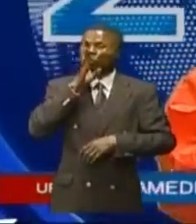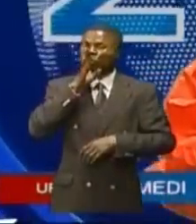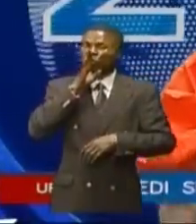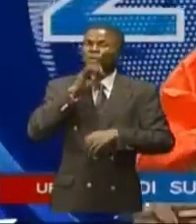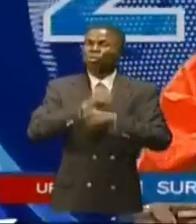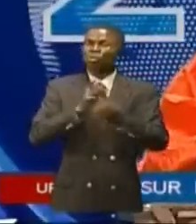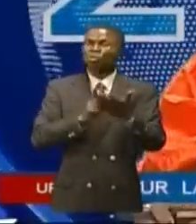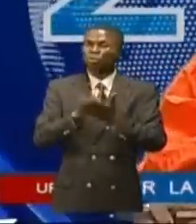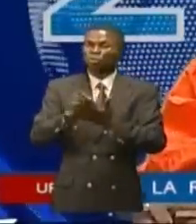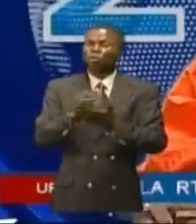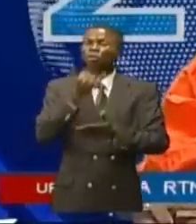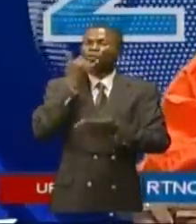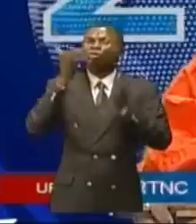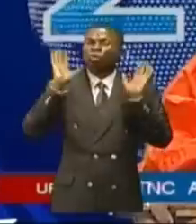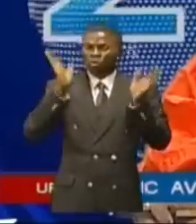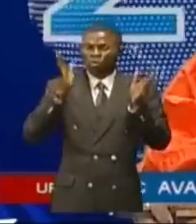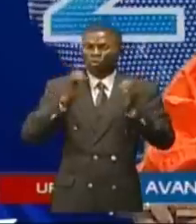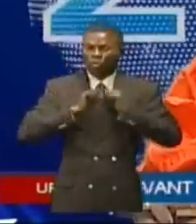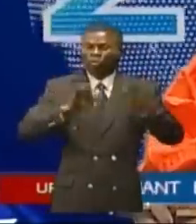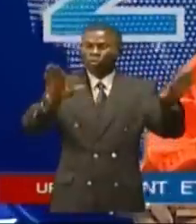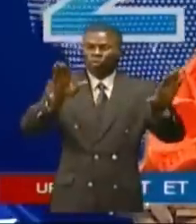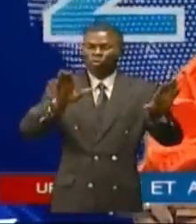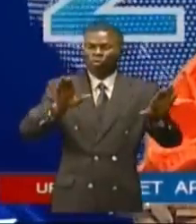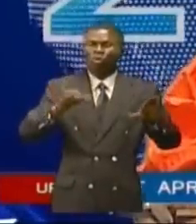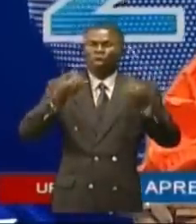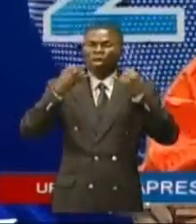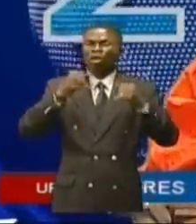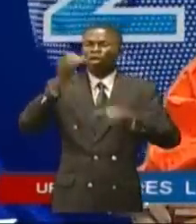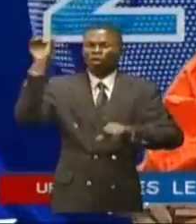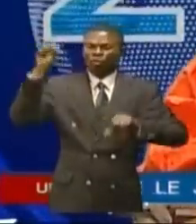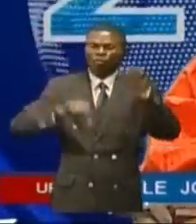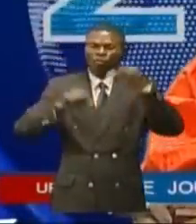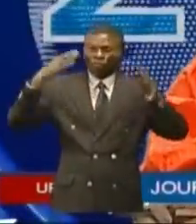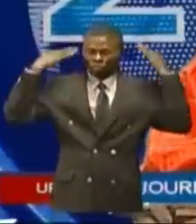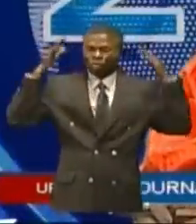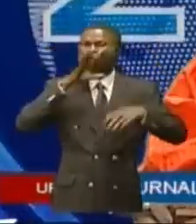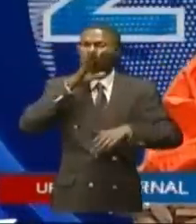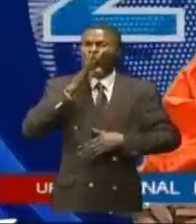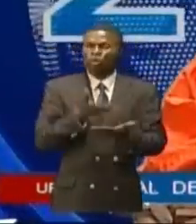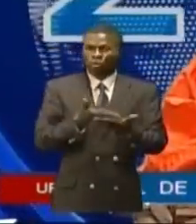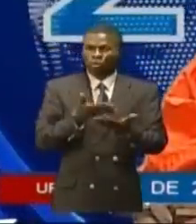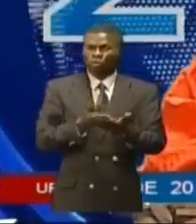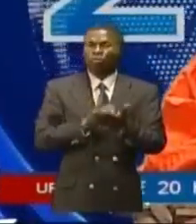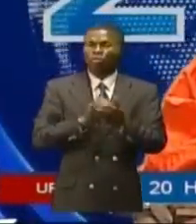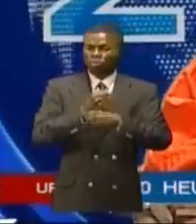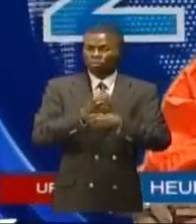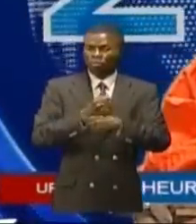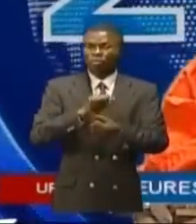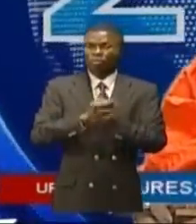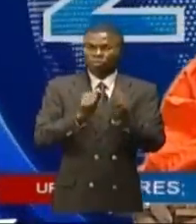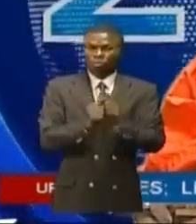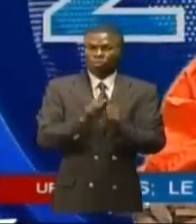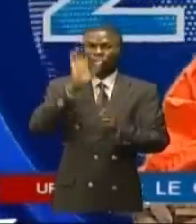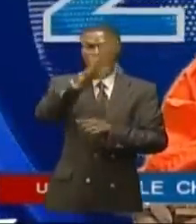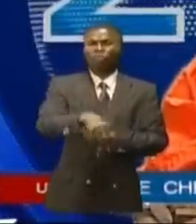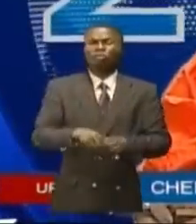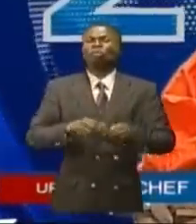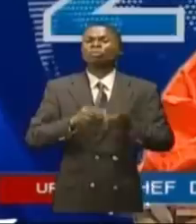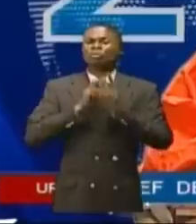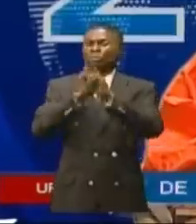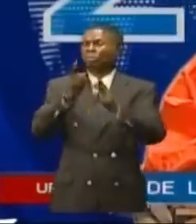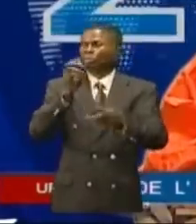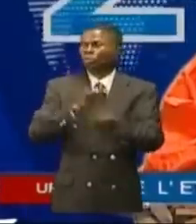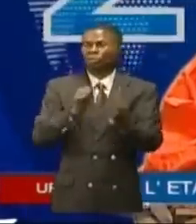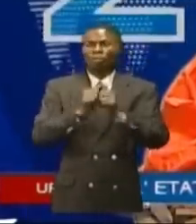droit l'infraction de propagation de faux bruits. Celle-ci consiste dans le fait de répandre sciemment